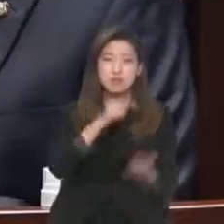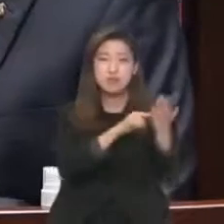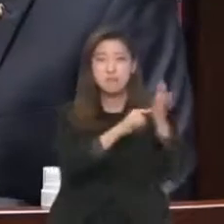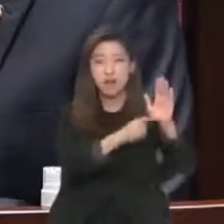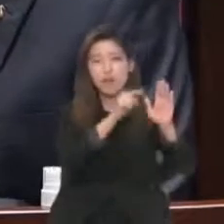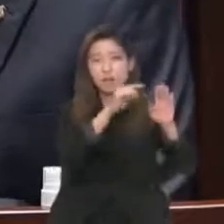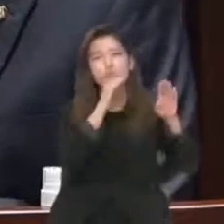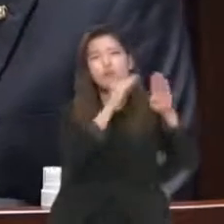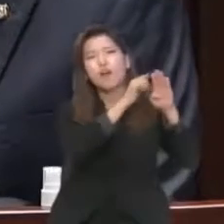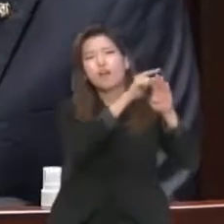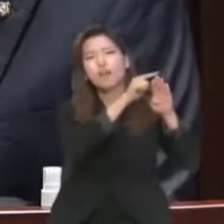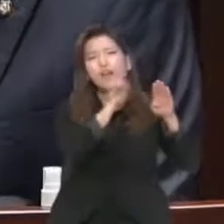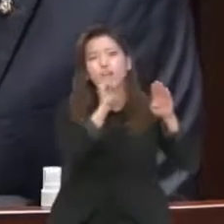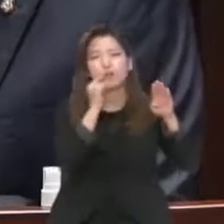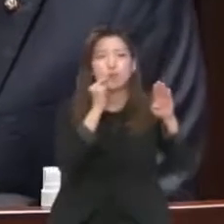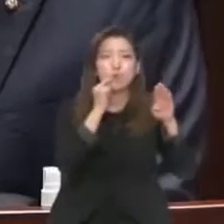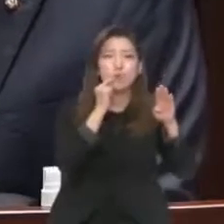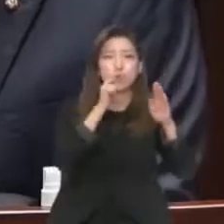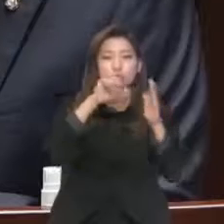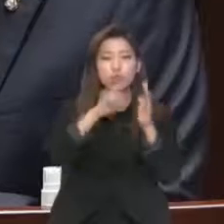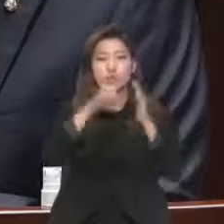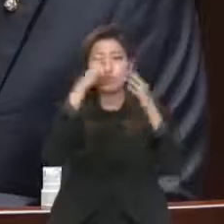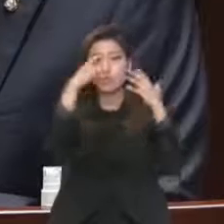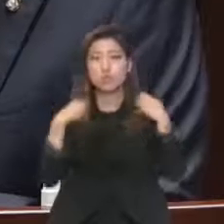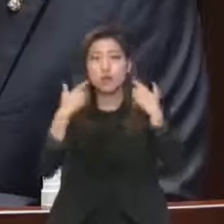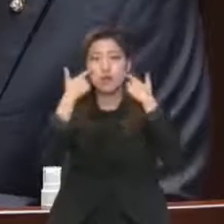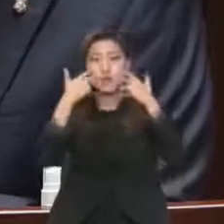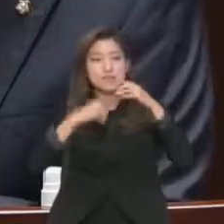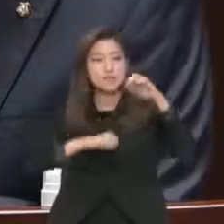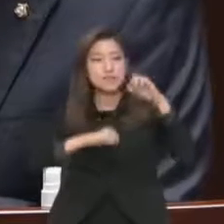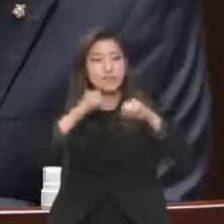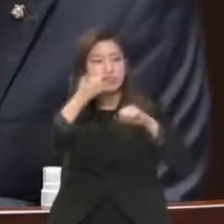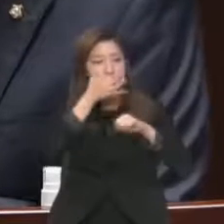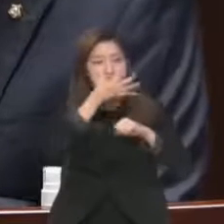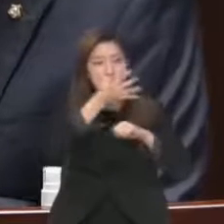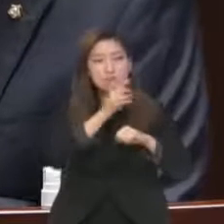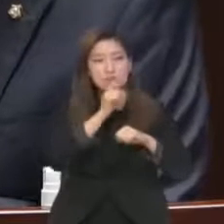어떻게 생각하십니까? 저희들도 필요한 만큼의